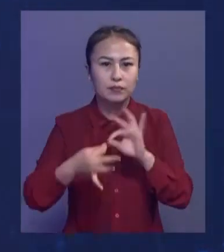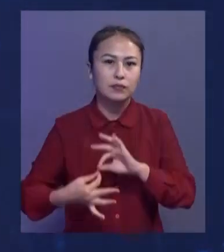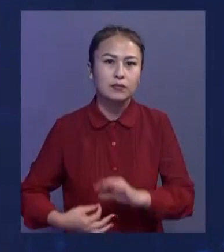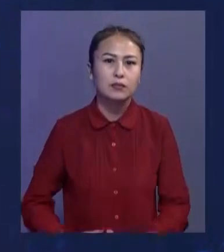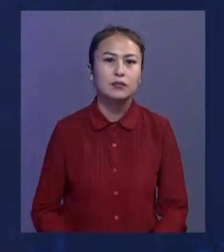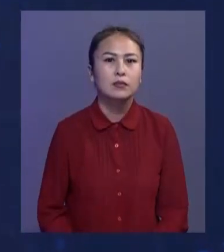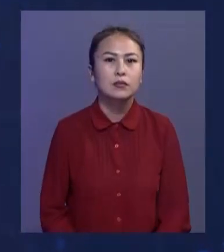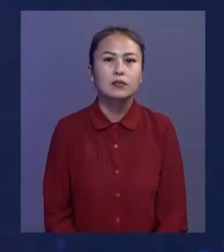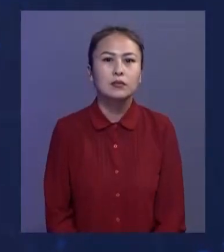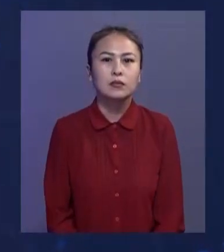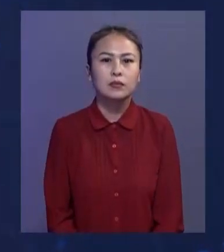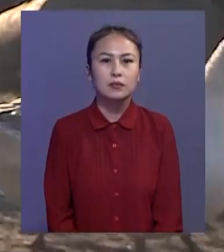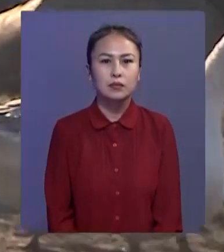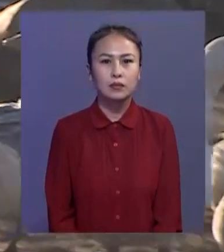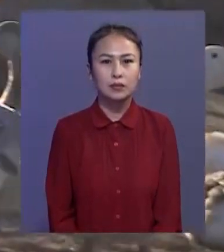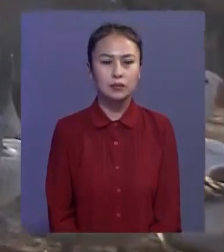қайтты.